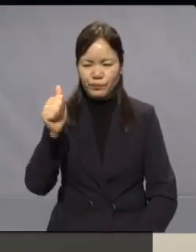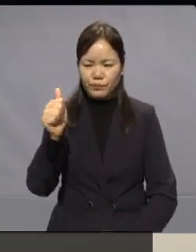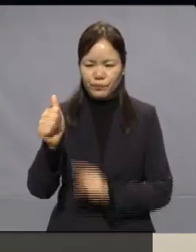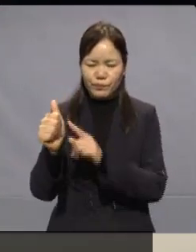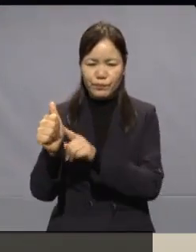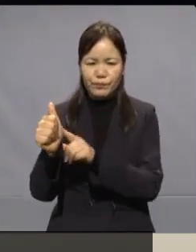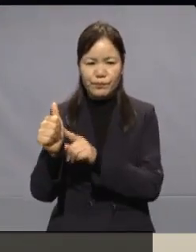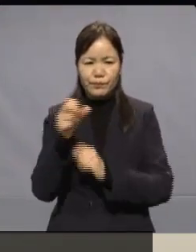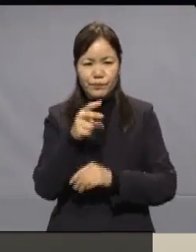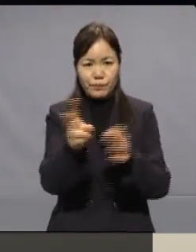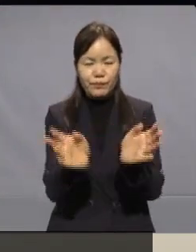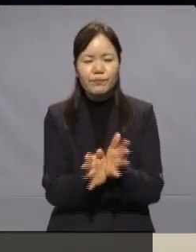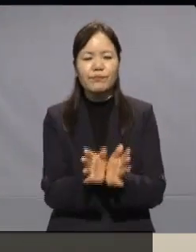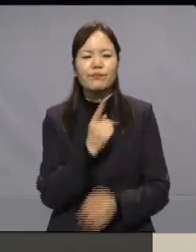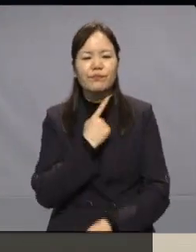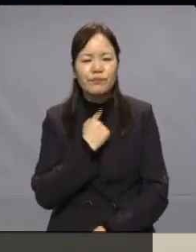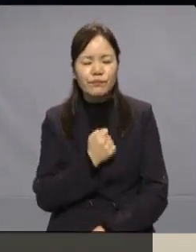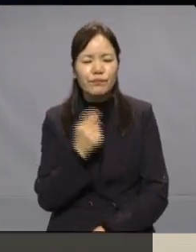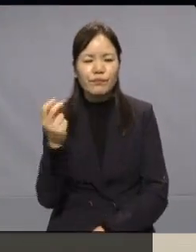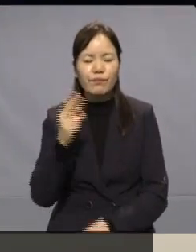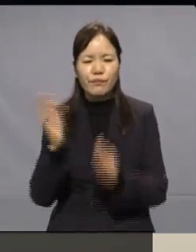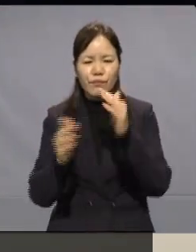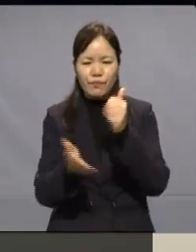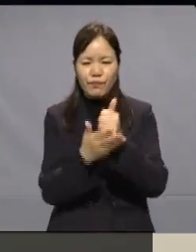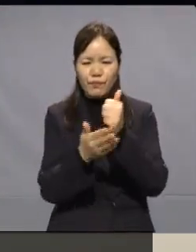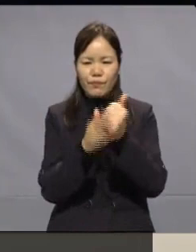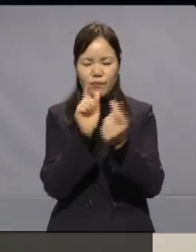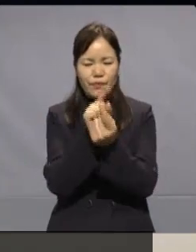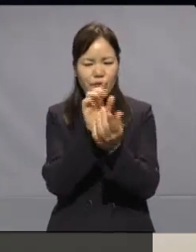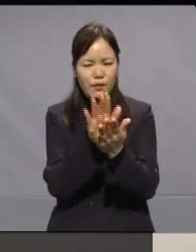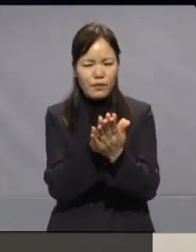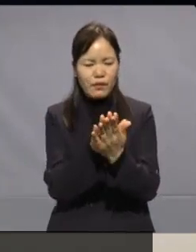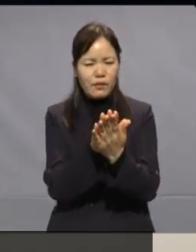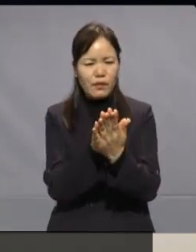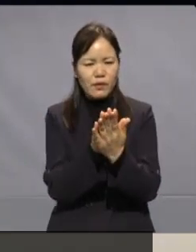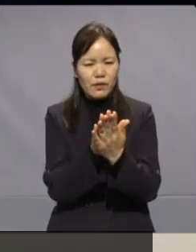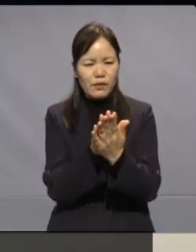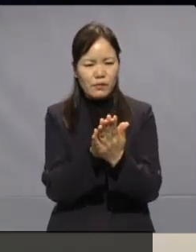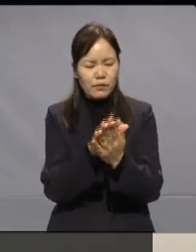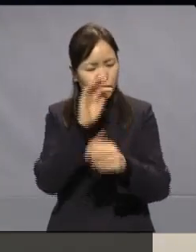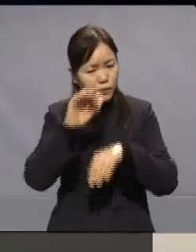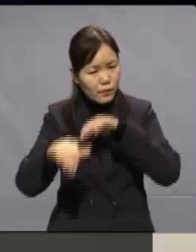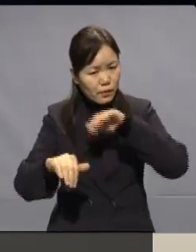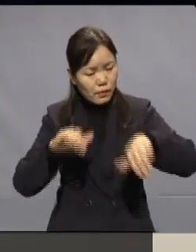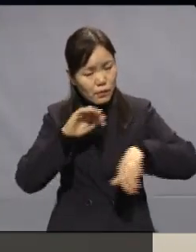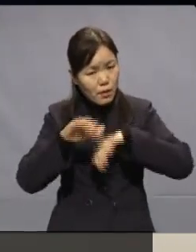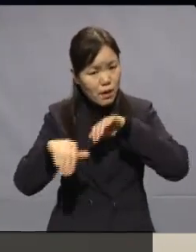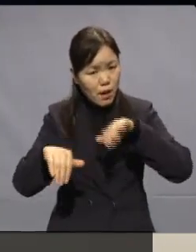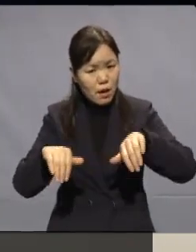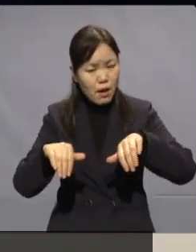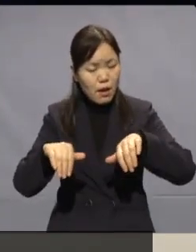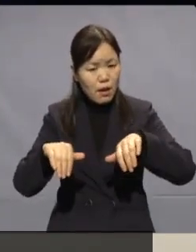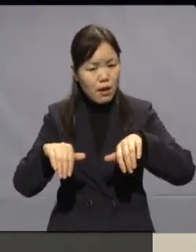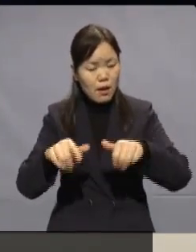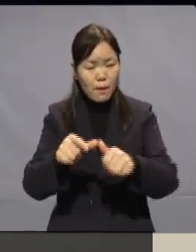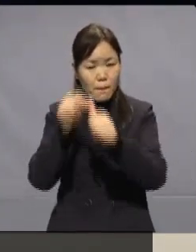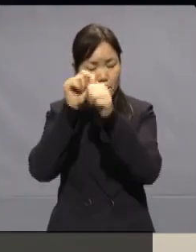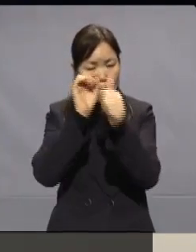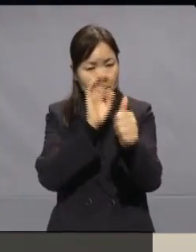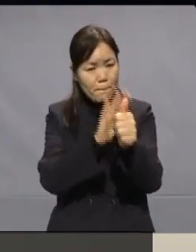여당 출신이고 그렇다고 해도 공천에 이렇게 직접적으로 개입이라면 개입일 수 있고 대통령이